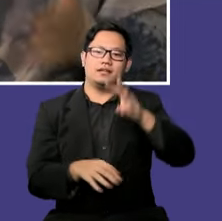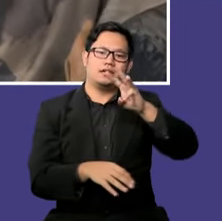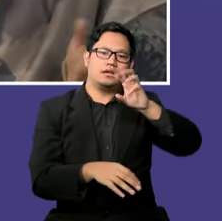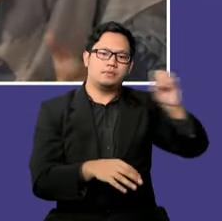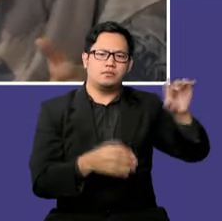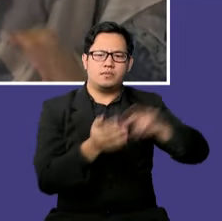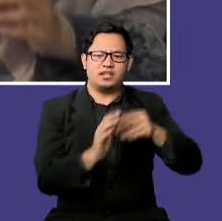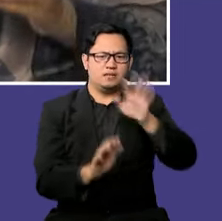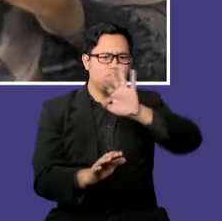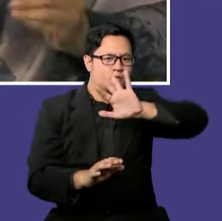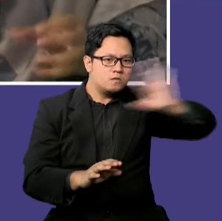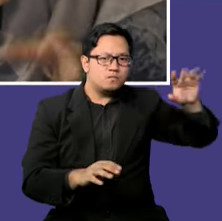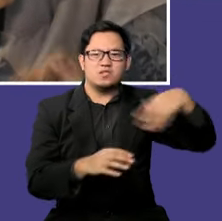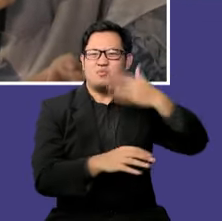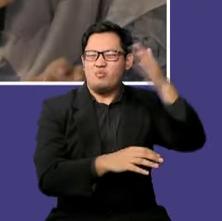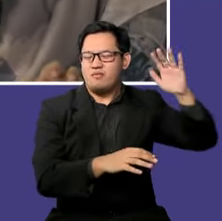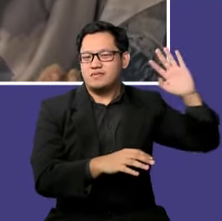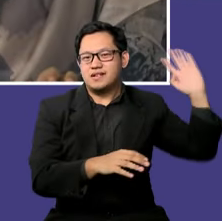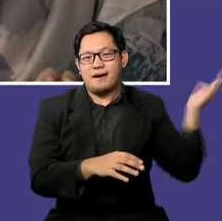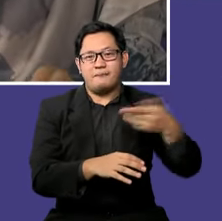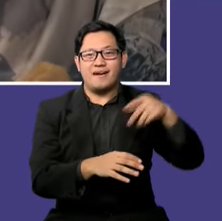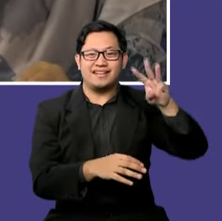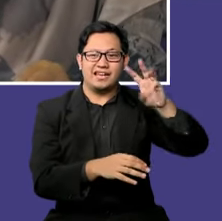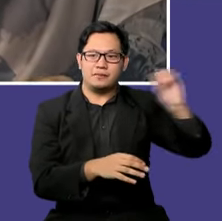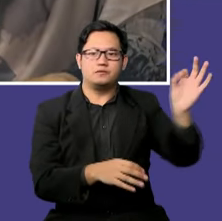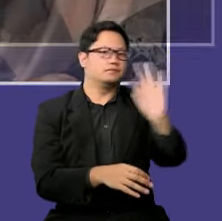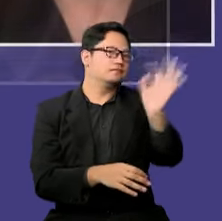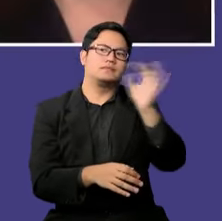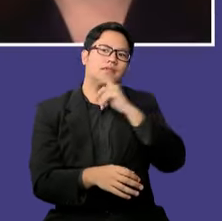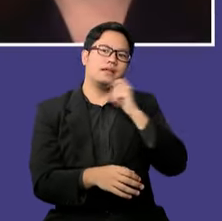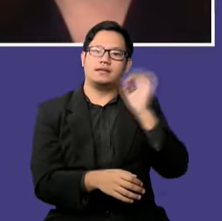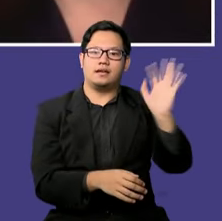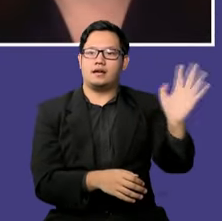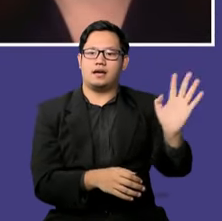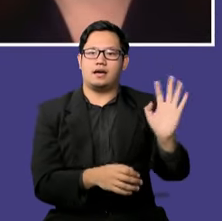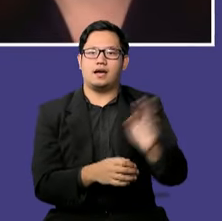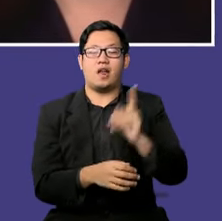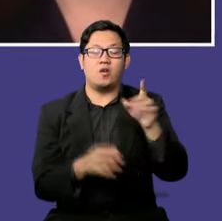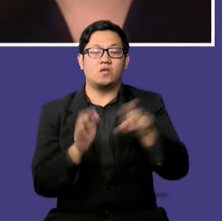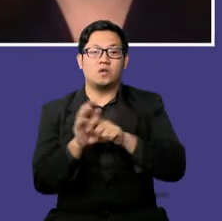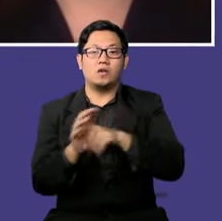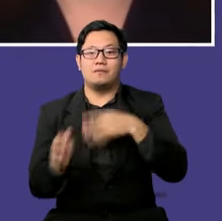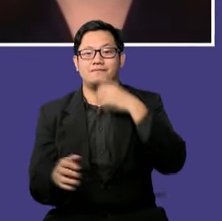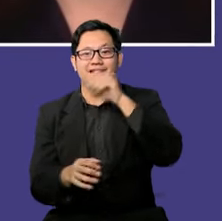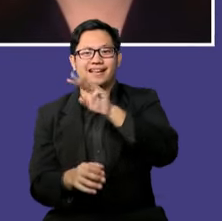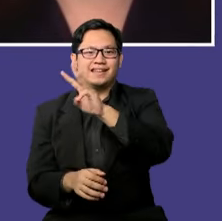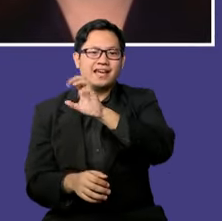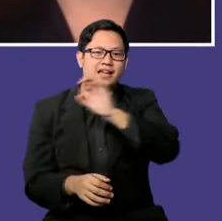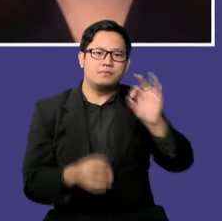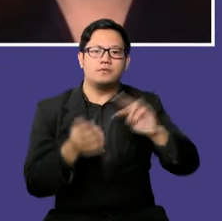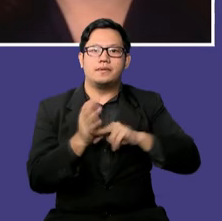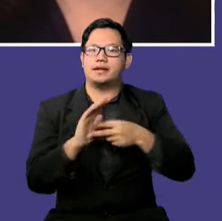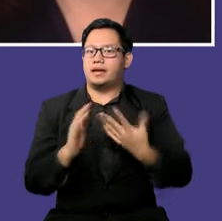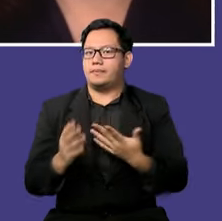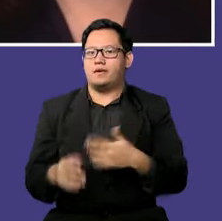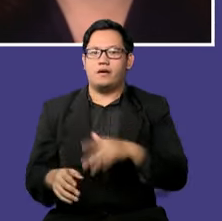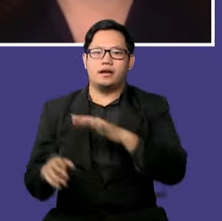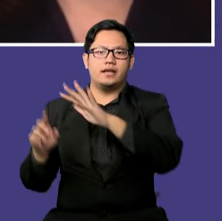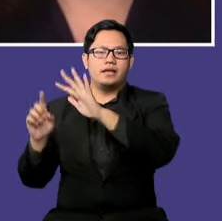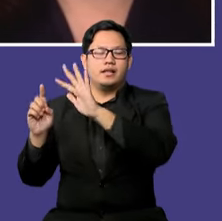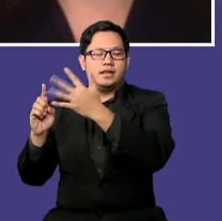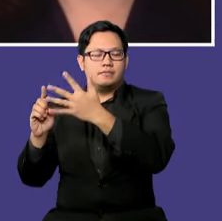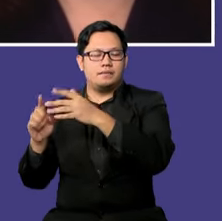Indonesia punya kasus di bawah 3000an misalnya ternyata enggak lebih kalau kita bilang 3000 justru yang selima ratu11